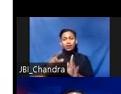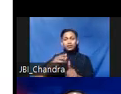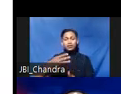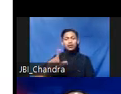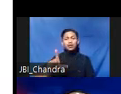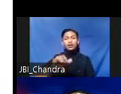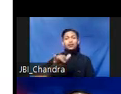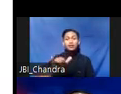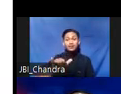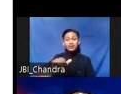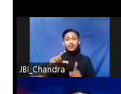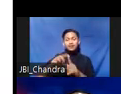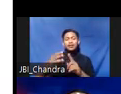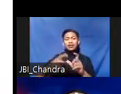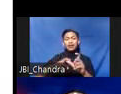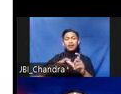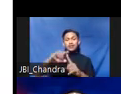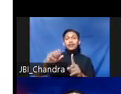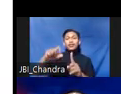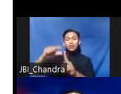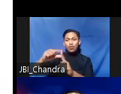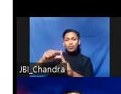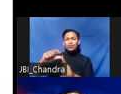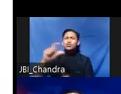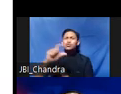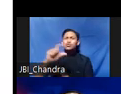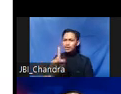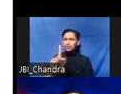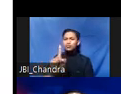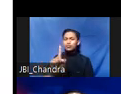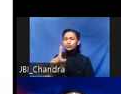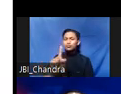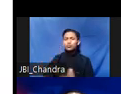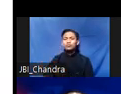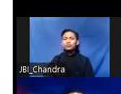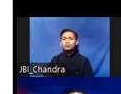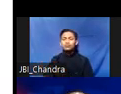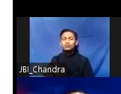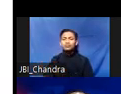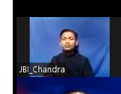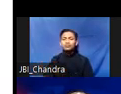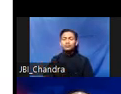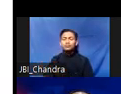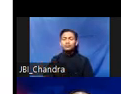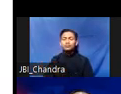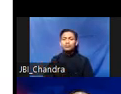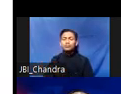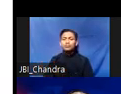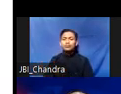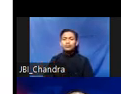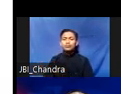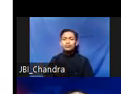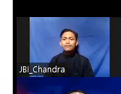yang refresh Manager itu cuma satu ya lewat pot jadi karena sifatnya online jadi nanti penyimpanannya langsung ke pot